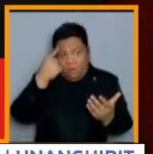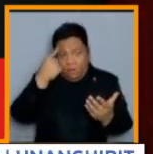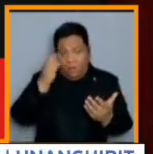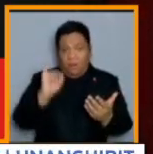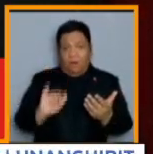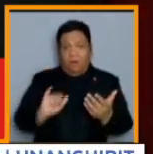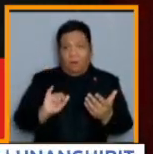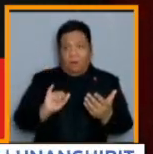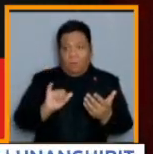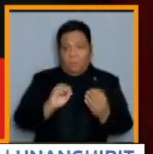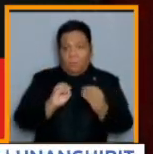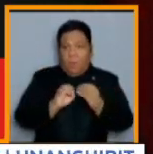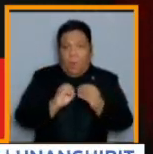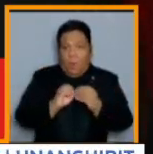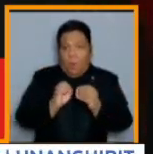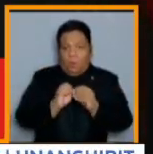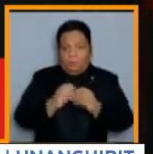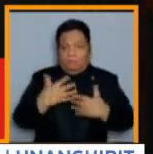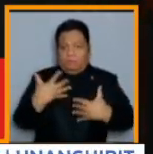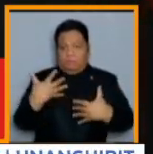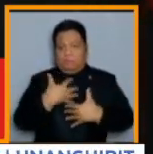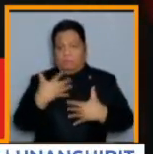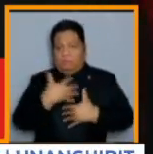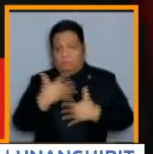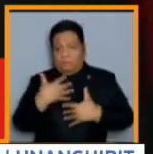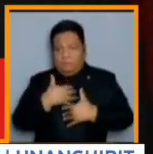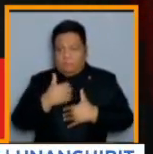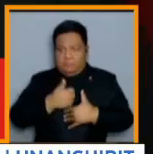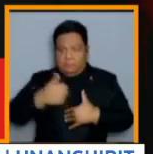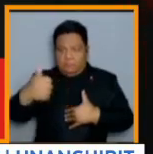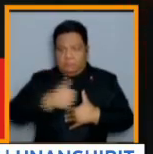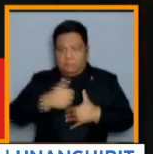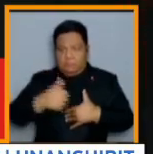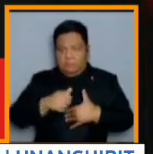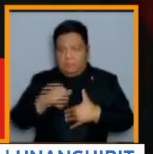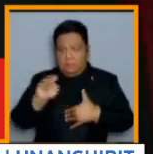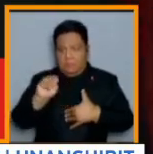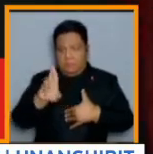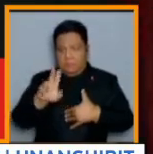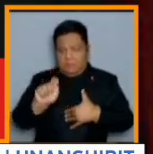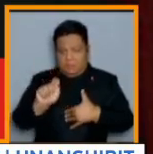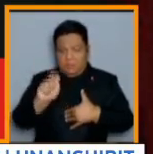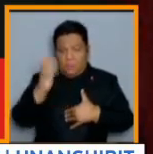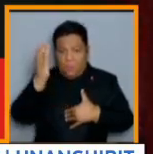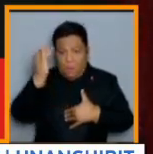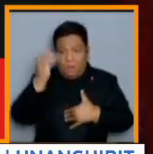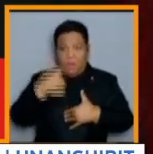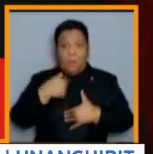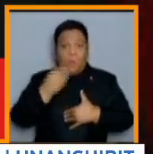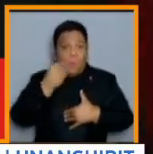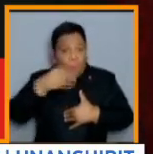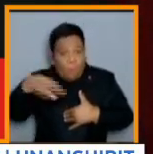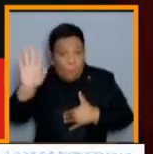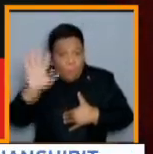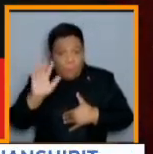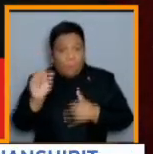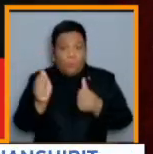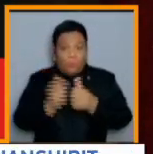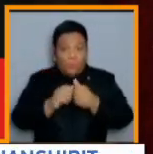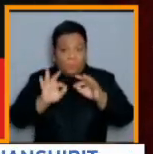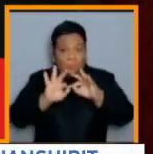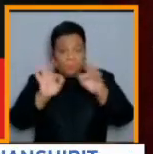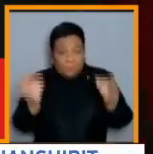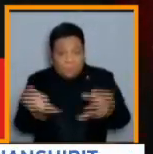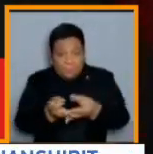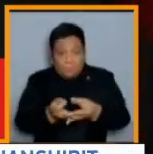mas nakakatakot po bumiyahe sa MRT. Especially po uwi po ako ng bahay, kasama ko po yung mga kapamilya